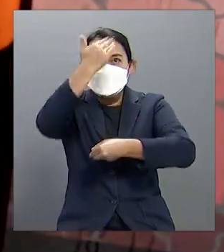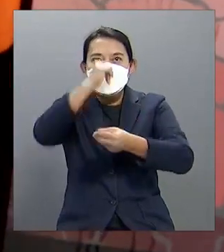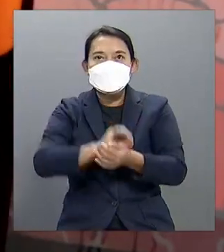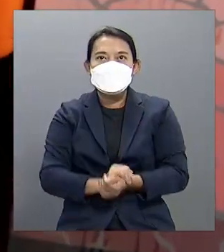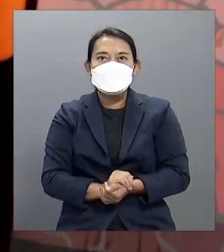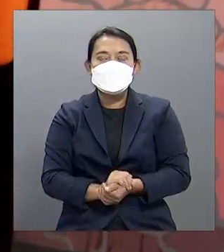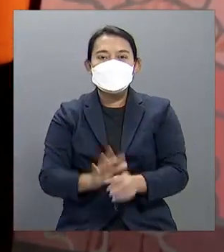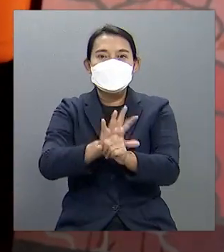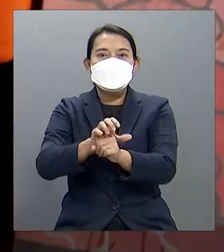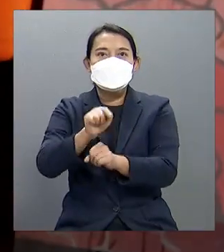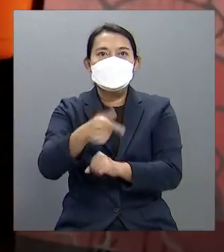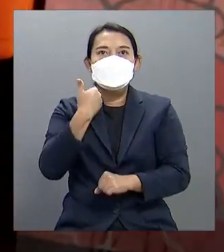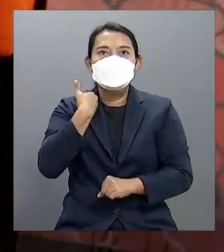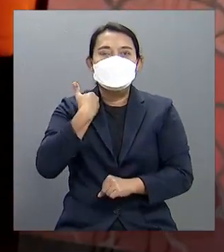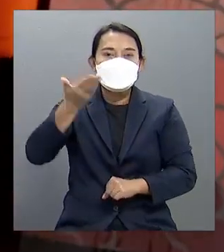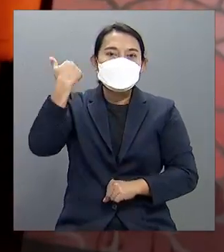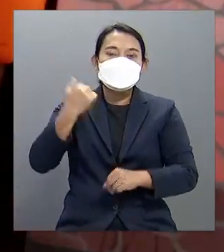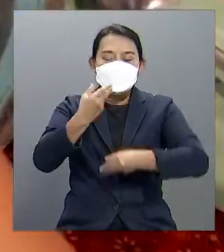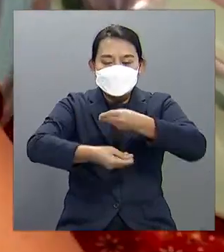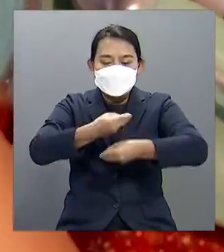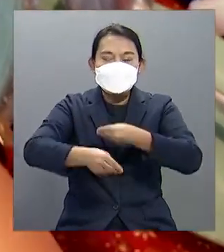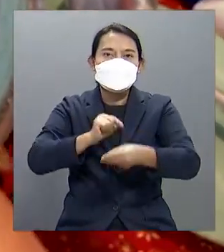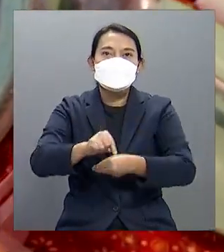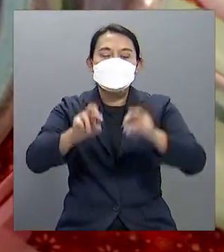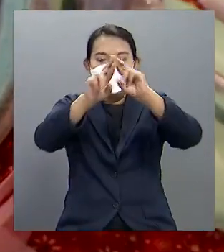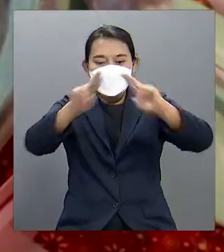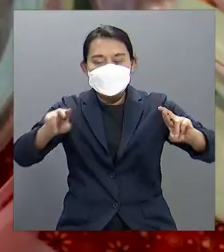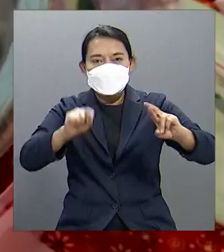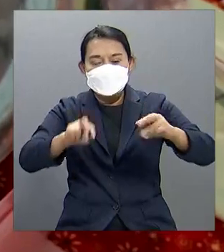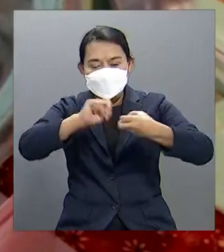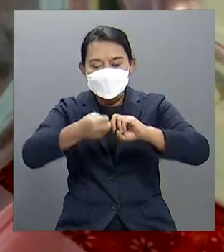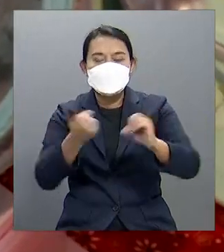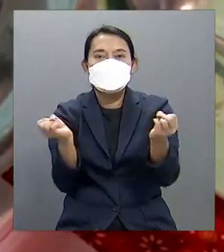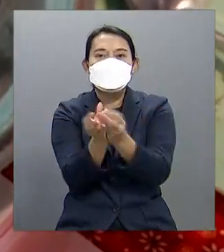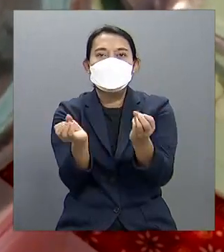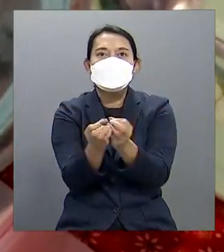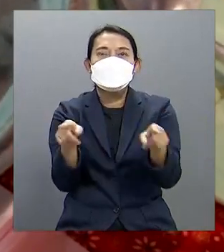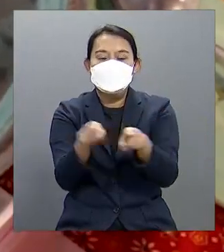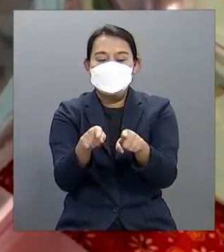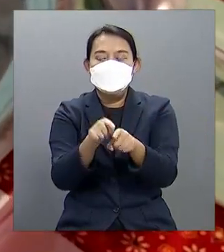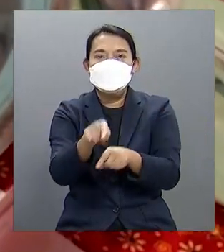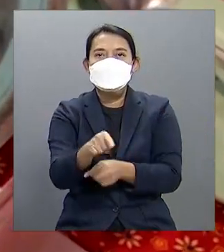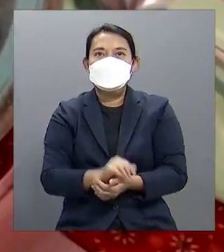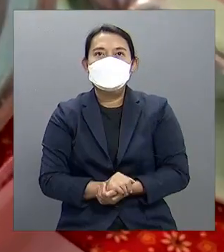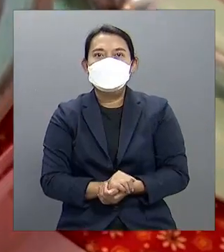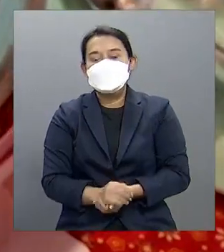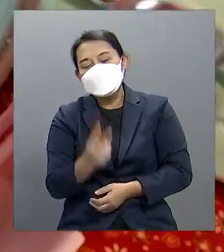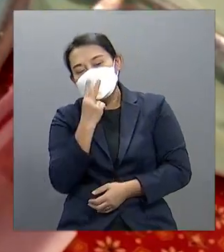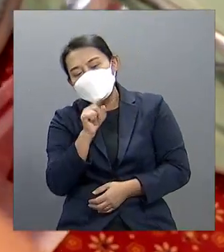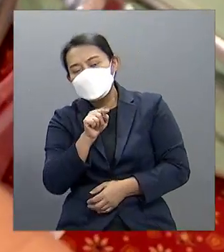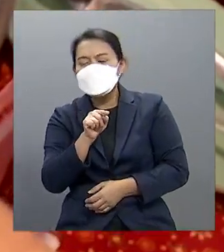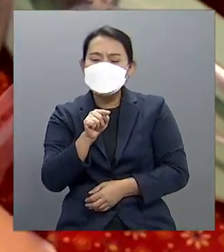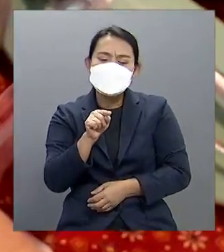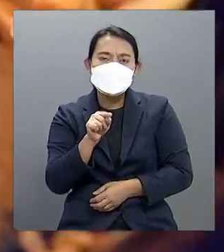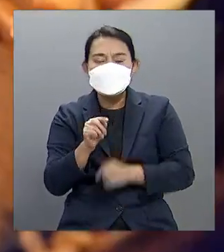ควิด -19 ที่ผ่านมานั่นแหละค่ะทางร้านก็ได้รับผลกระทบเหมือนร้านอื่นๆเหมือนกันนะคะก็เลยสังเกตว่าเอ๊ะหน้าลูกค้าของเรา